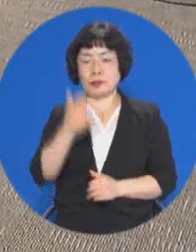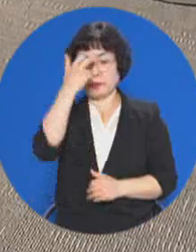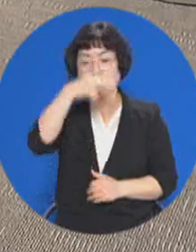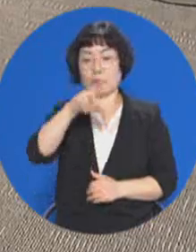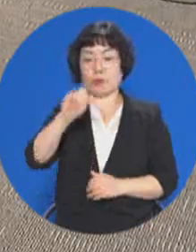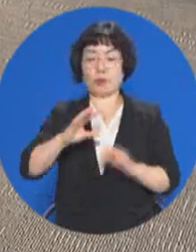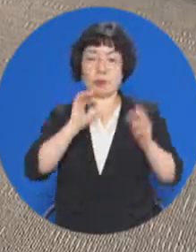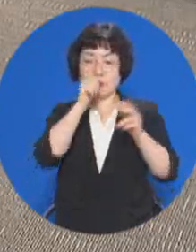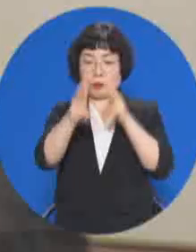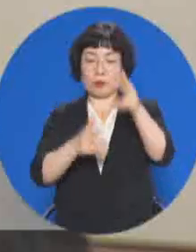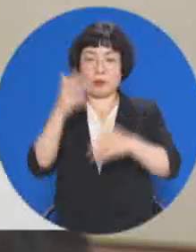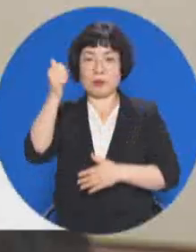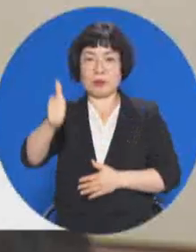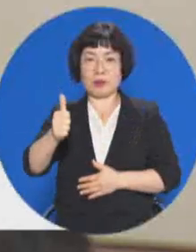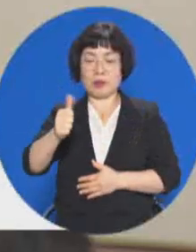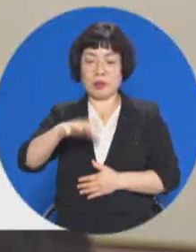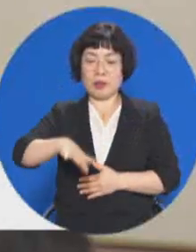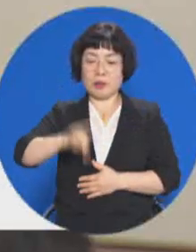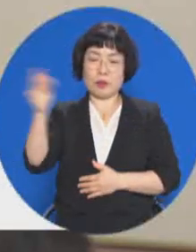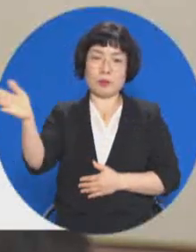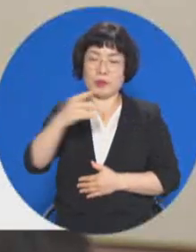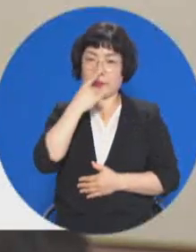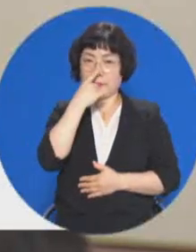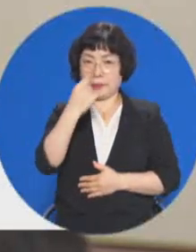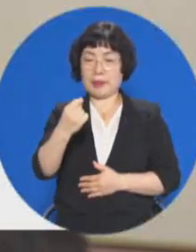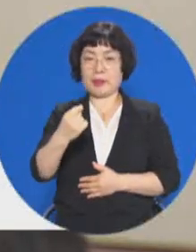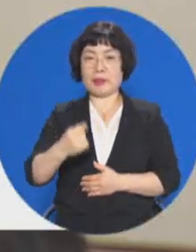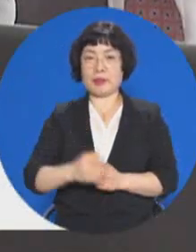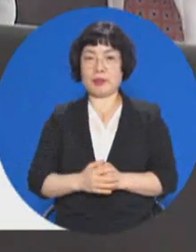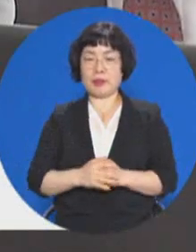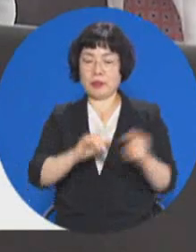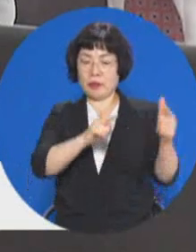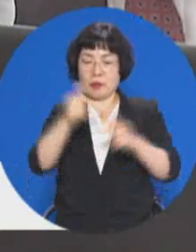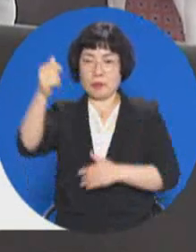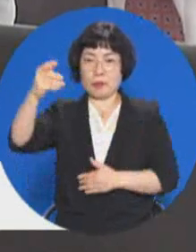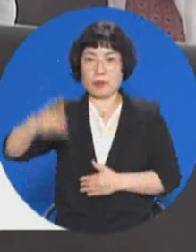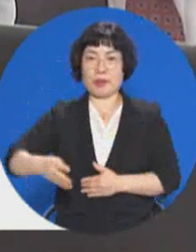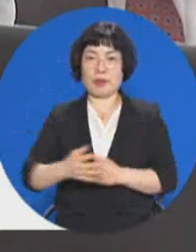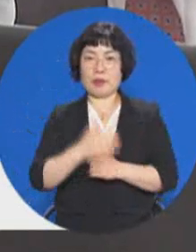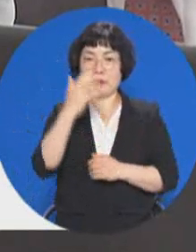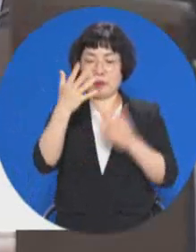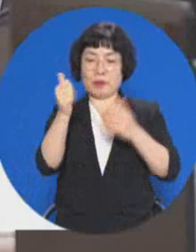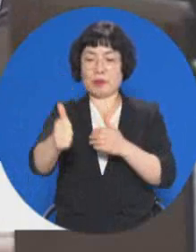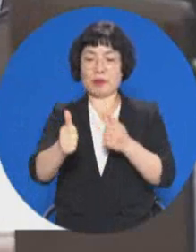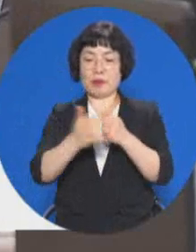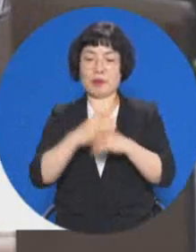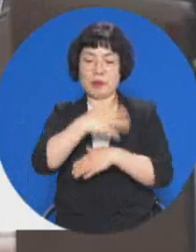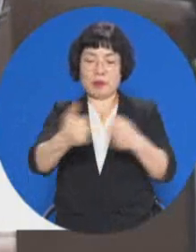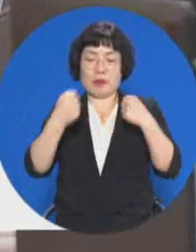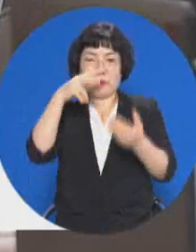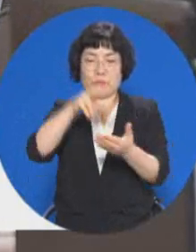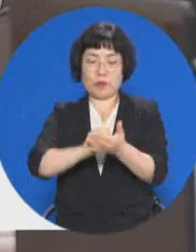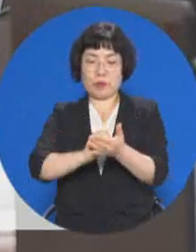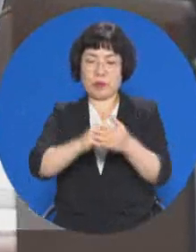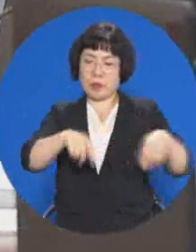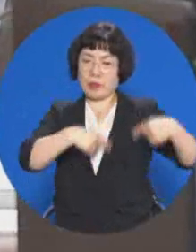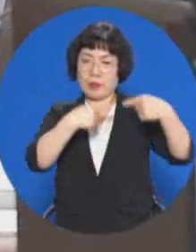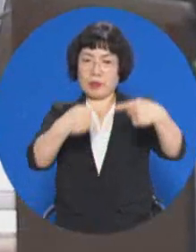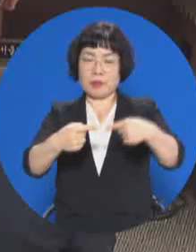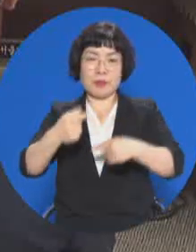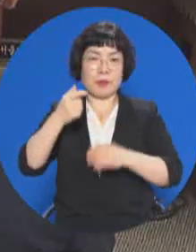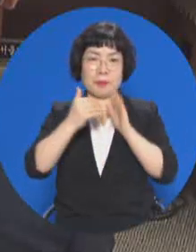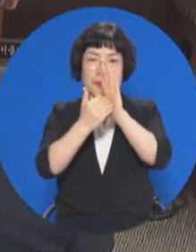최정우 회장을 향한 질의는 시작부터 날카로웠습니다. 여러 의원들은 최 회장이 건강 등을 핑계로 청문회를 피하려